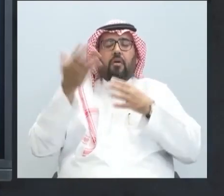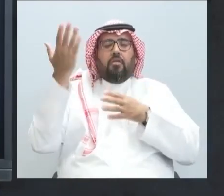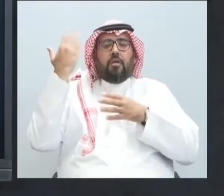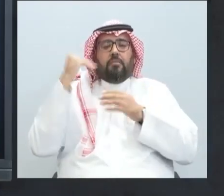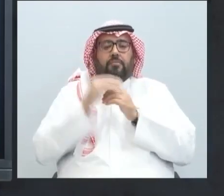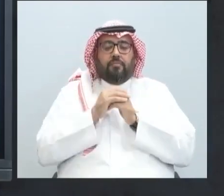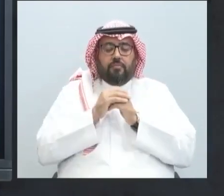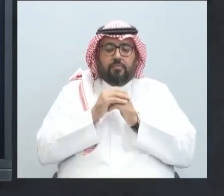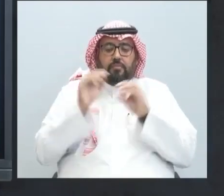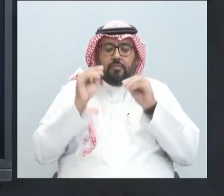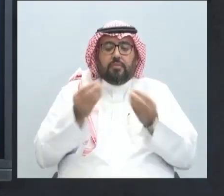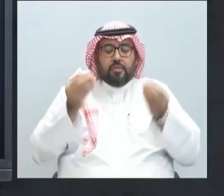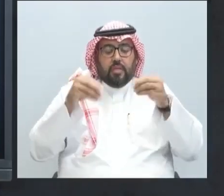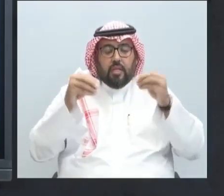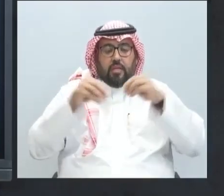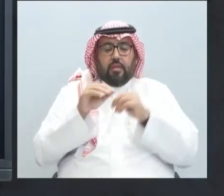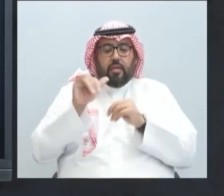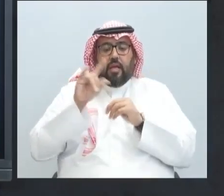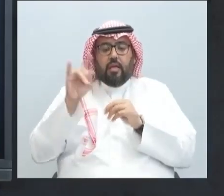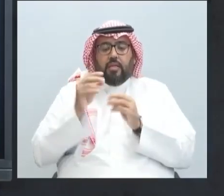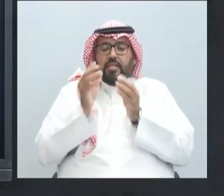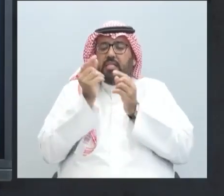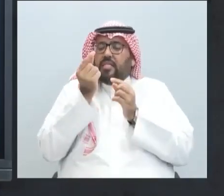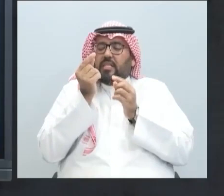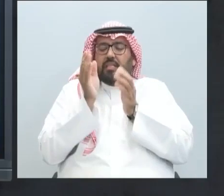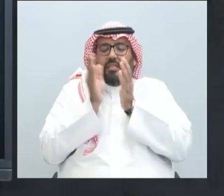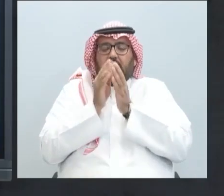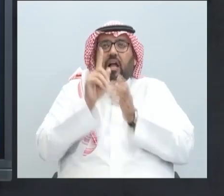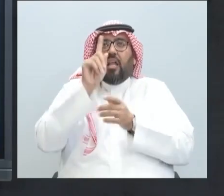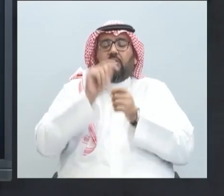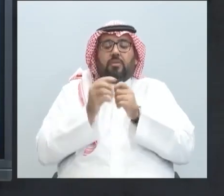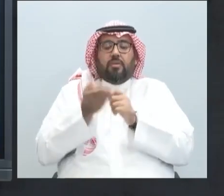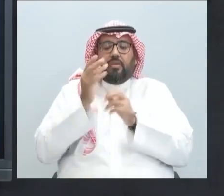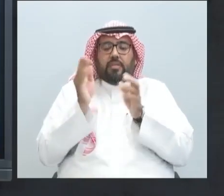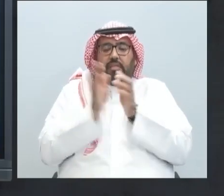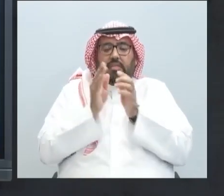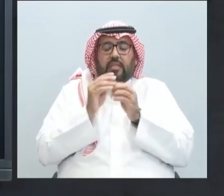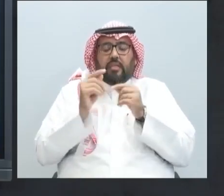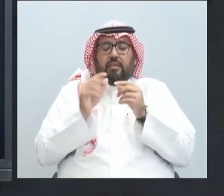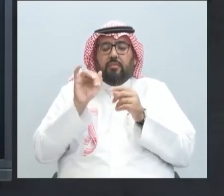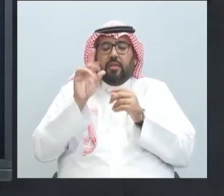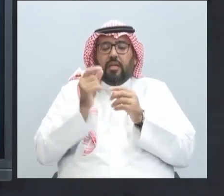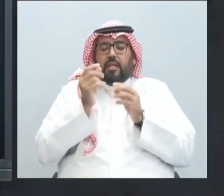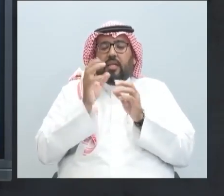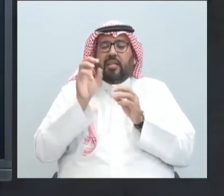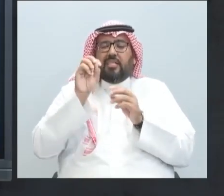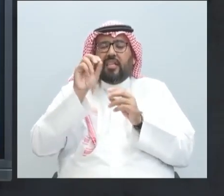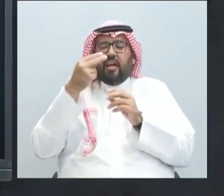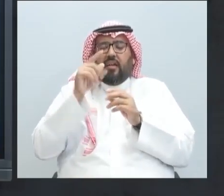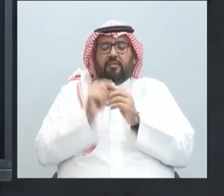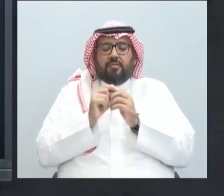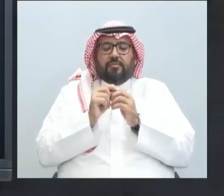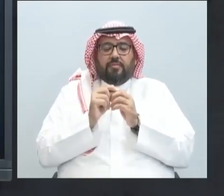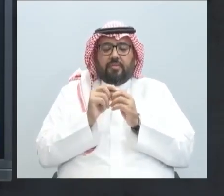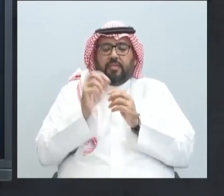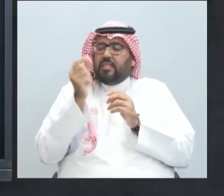الماضي بانه كلما كانت هذه الخلايا صغيره لماذا الله سبحانه وتعالى جعل هذه الخلايا متناهيه الصغر لان كلما كانت هذه